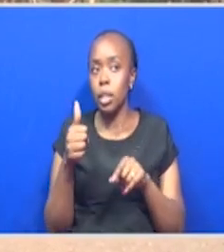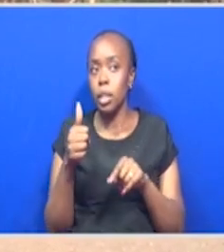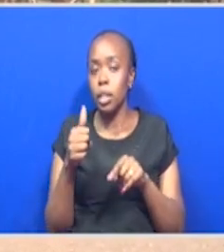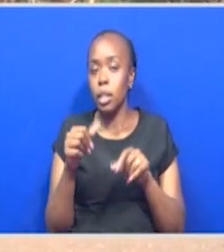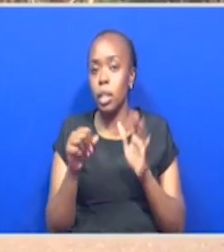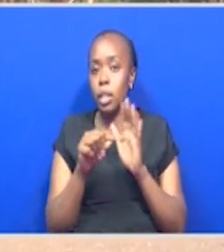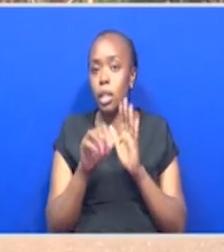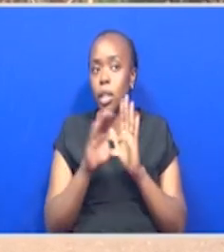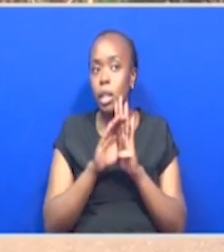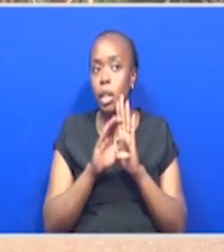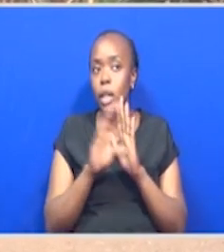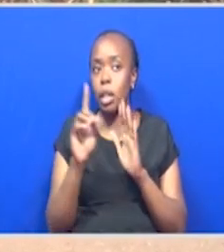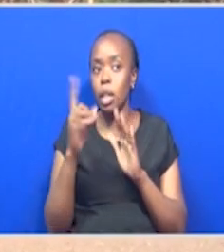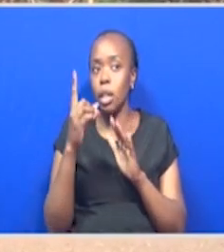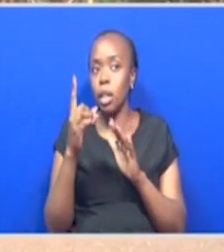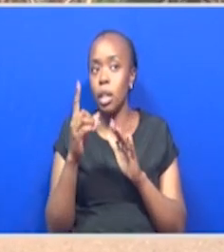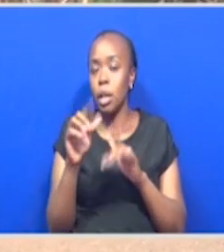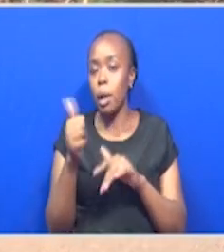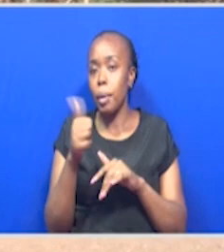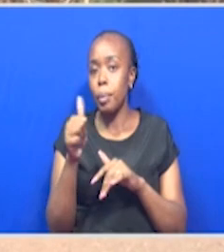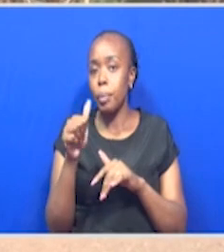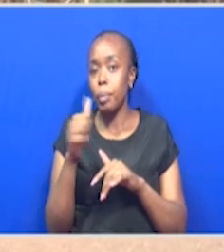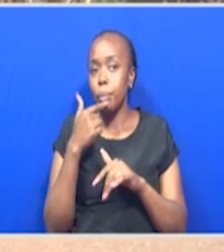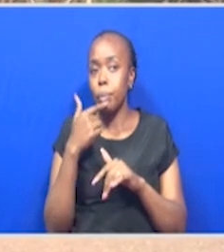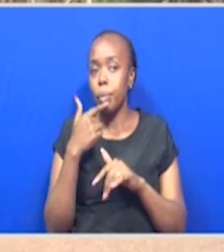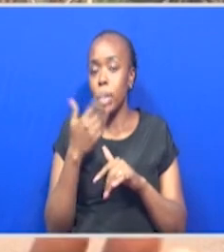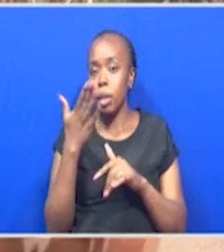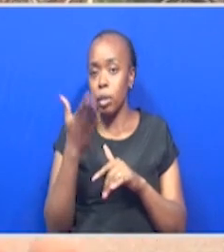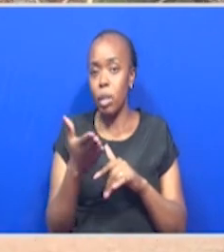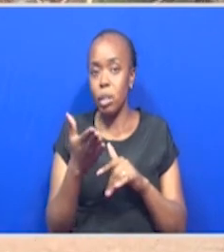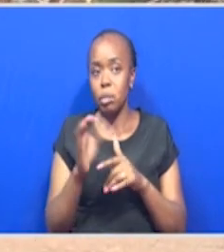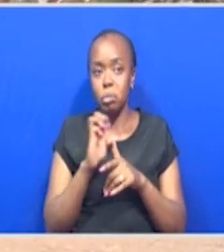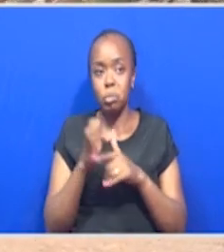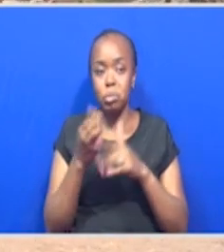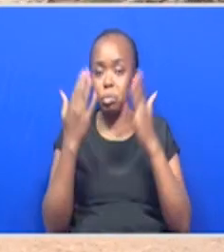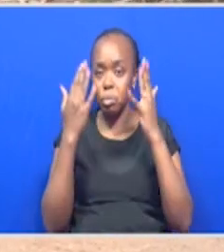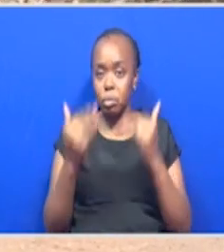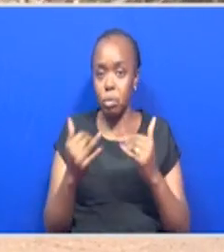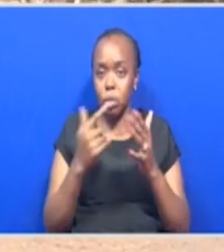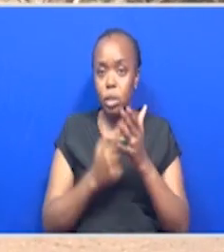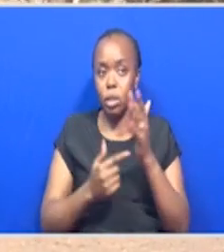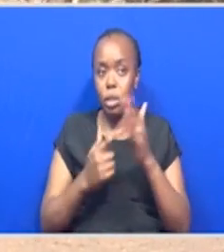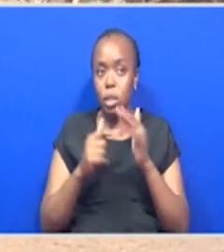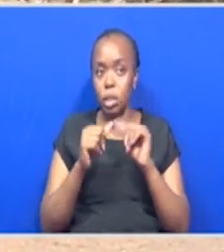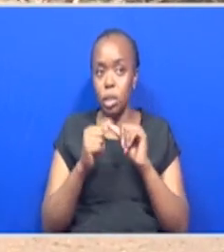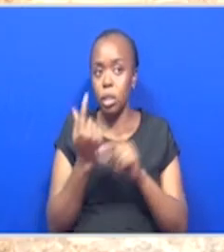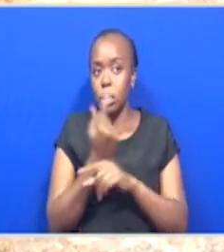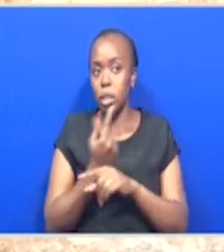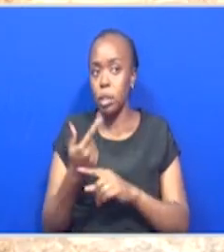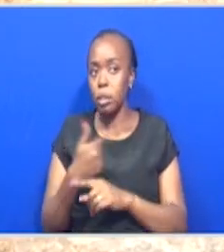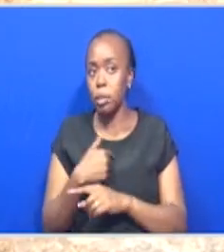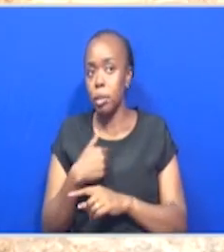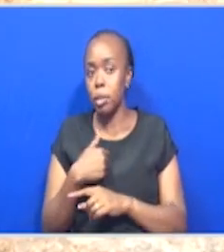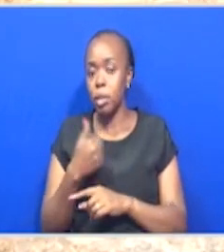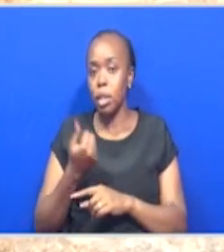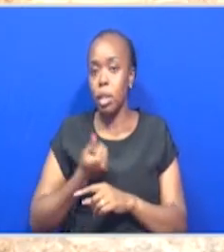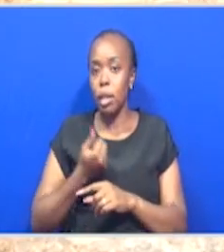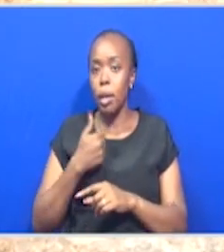one, hawajapatikana mpaka saa hii. Sasa mimi kwa boma yangu ni mimi nimebaki nikiwa venye mnaniona hapa hivi.